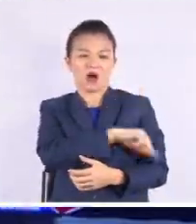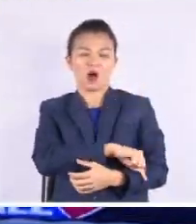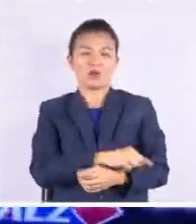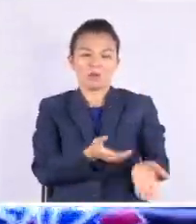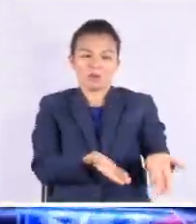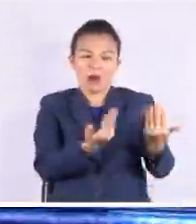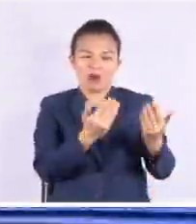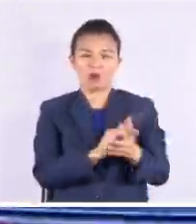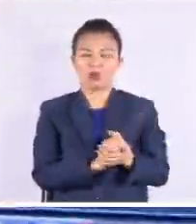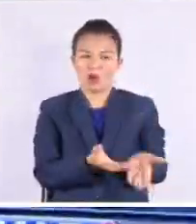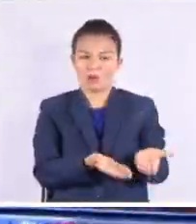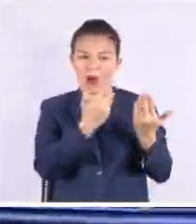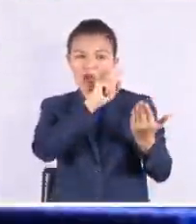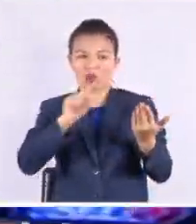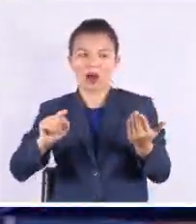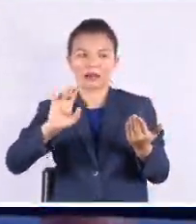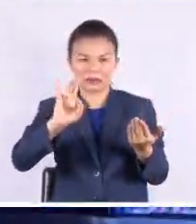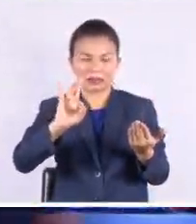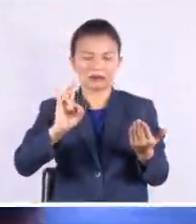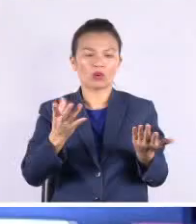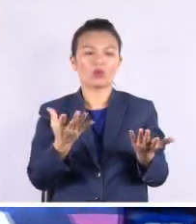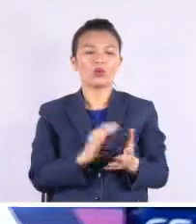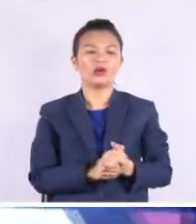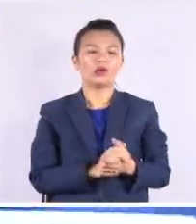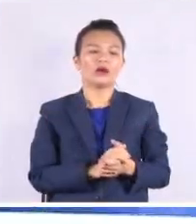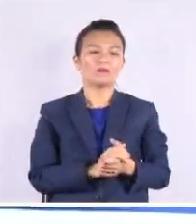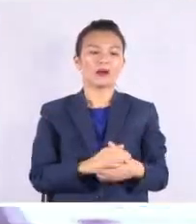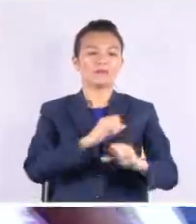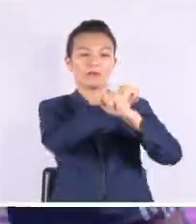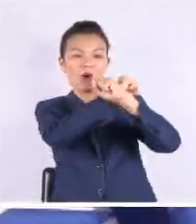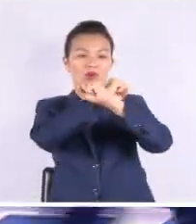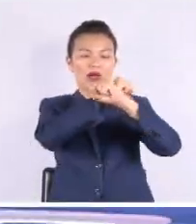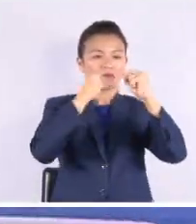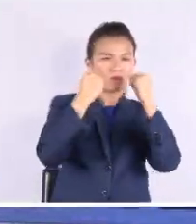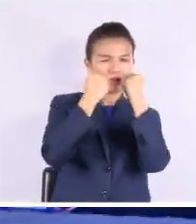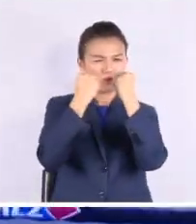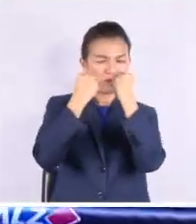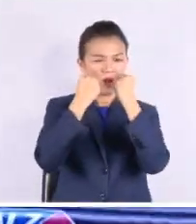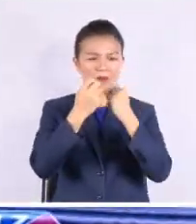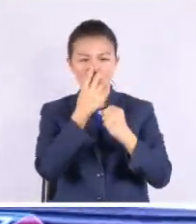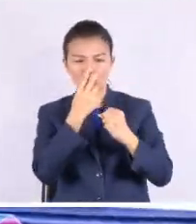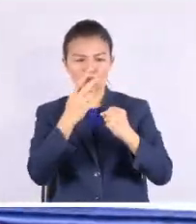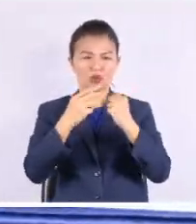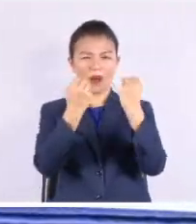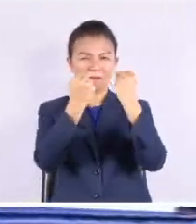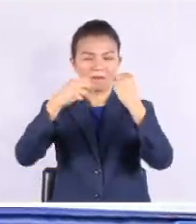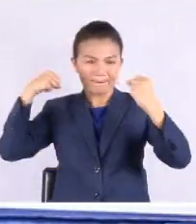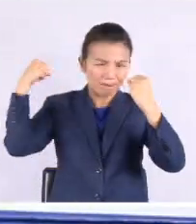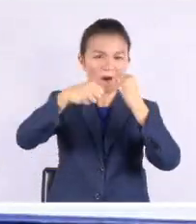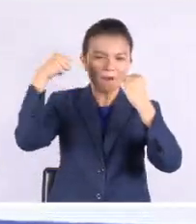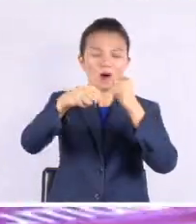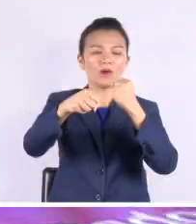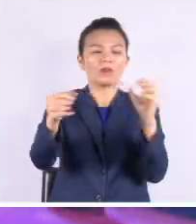กันถึง 7โหลดที่เป็นพอดี 15ปอเลยครับก็ต้องรับทรัพย์เป็นส่วนใหญ่อาศัยดูเชิญนะสวนกลับไปบ้างครับ